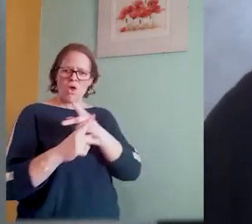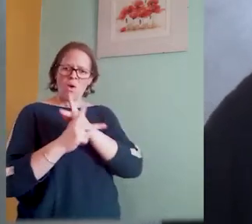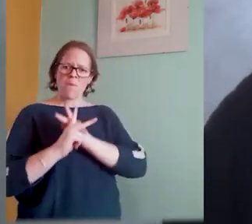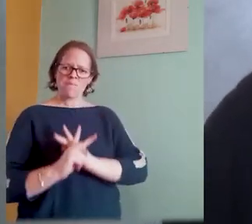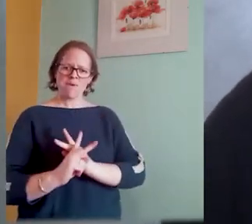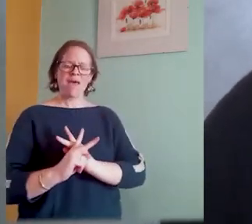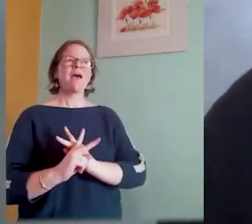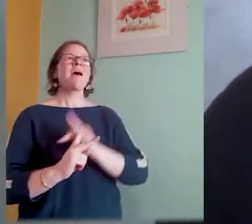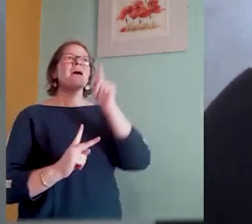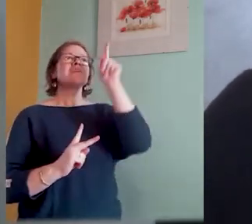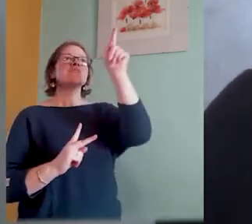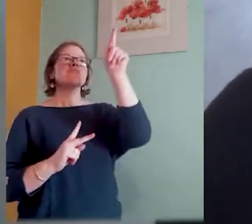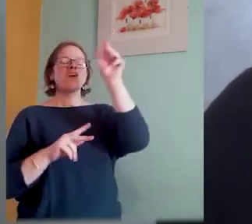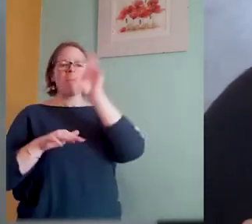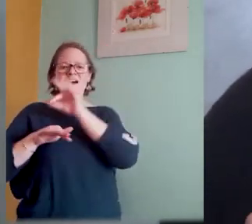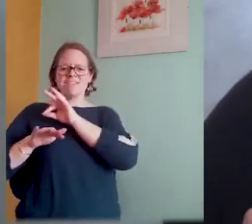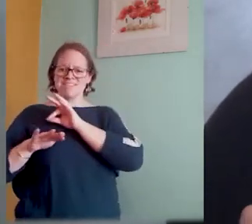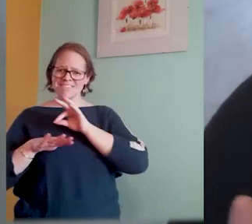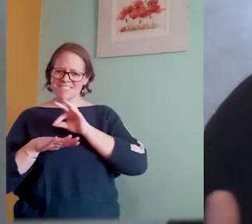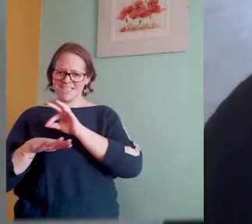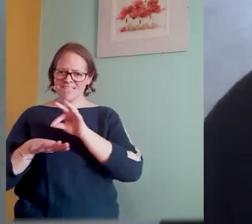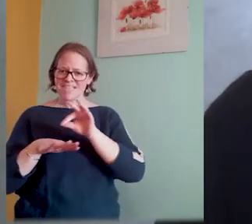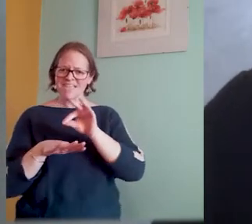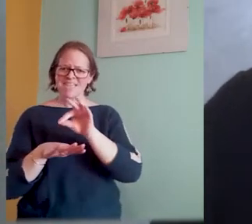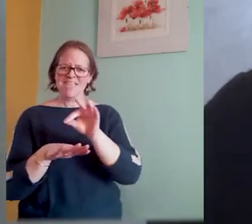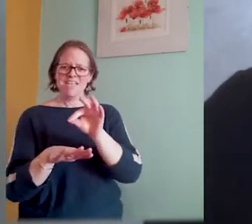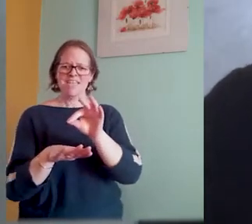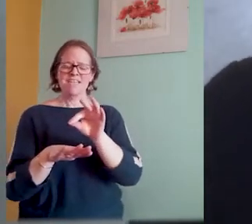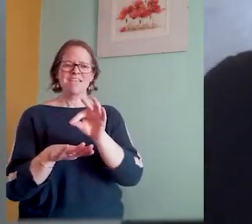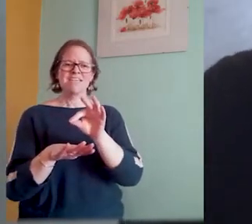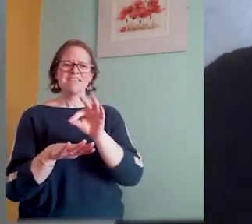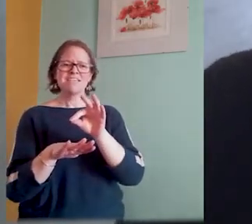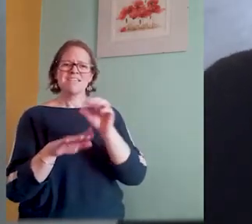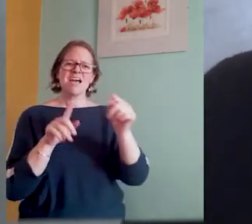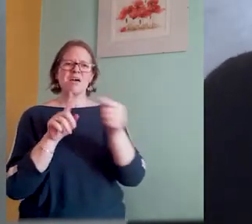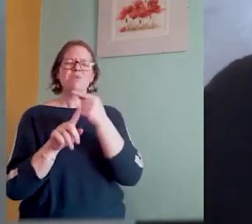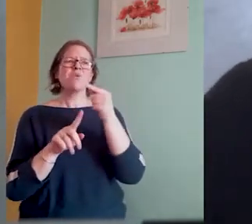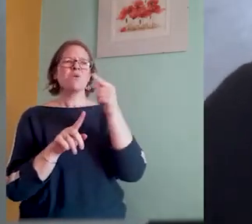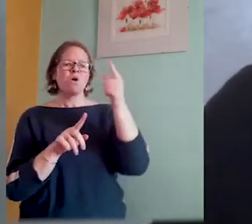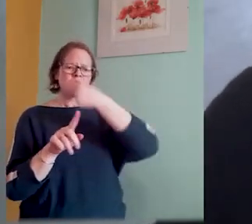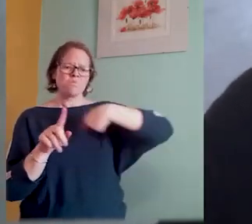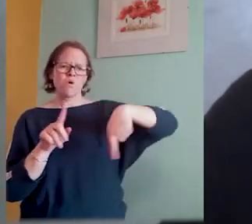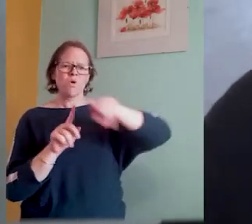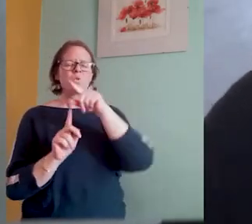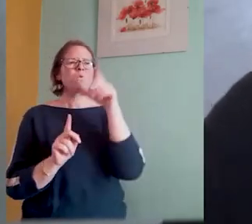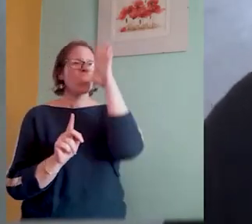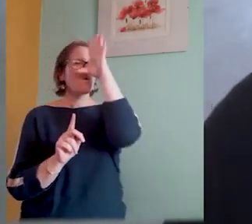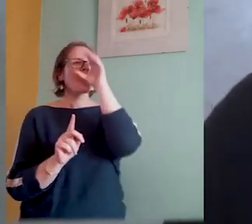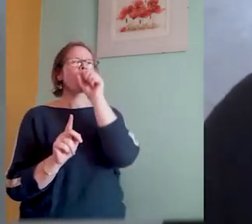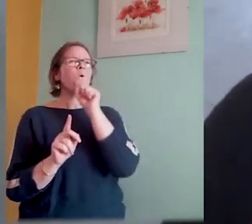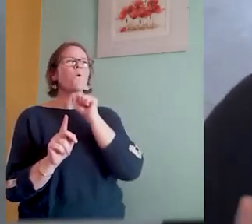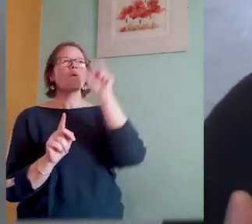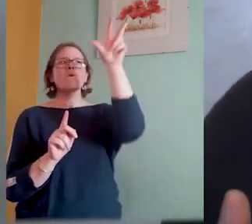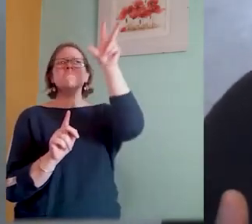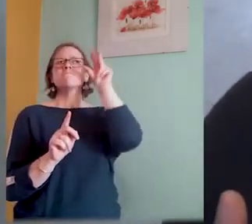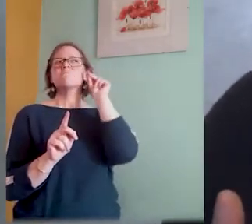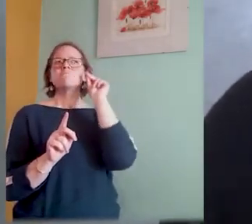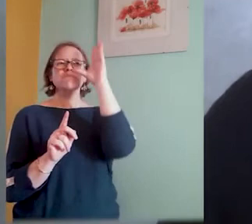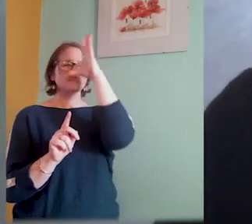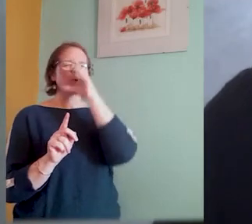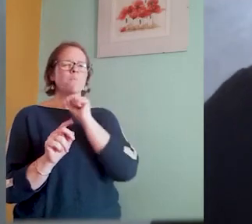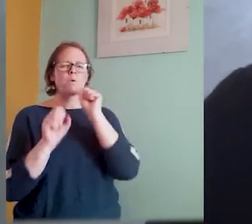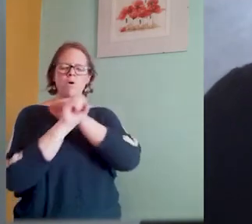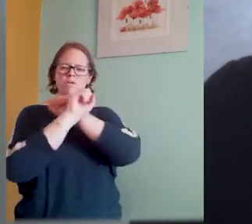Conduis-nous, dirige-nous. Seigneur, nous ne voulons pas passer à côté de ce que tu veux nous dire ce matin. Et Seigneur, je te demande que nos cœurs puissent